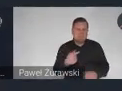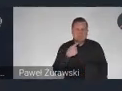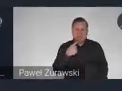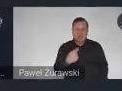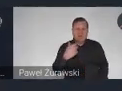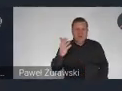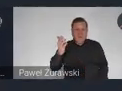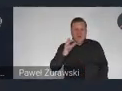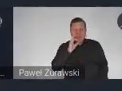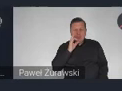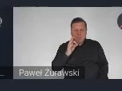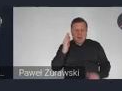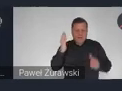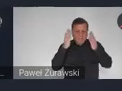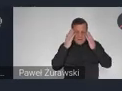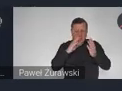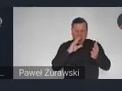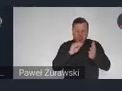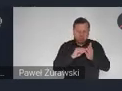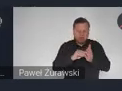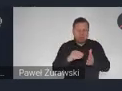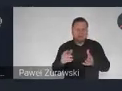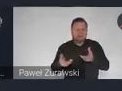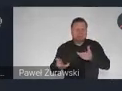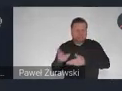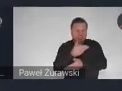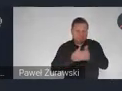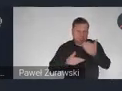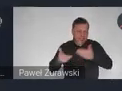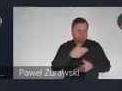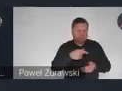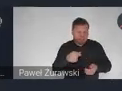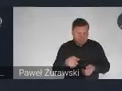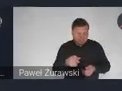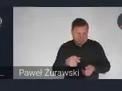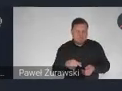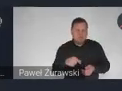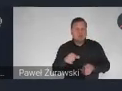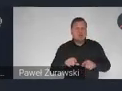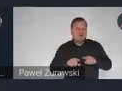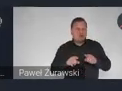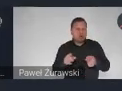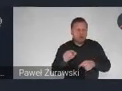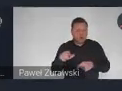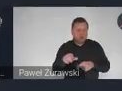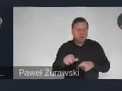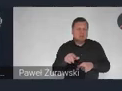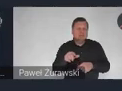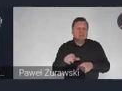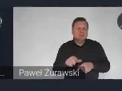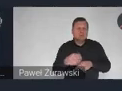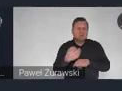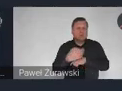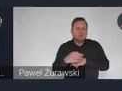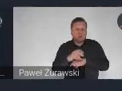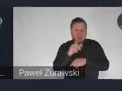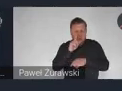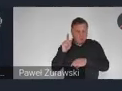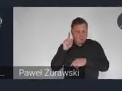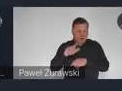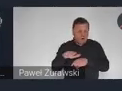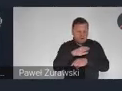wiedzy dobrych praktyk wymiany doświadczeń pomiędzy organizacjami które które tworzą właśnie uniwersytety